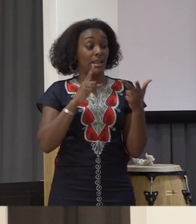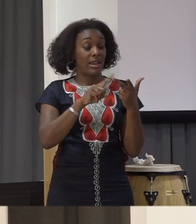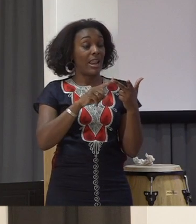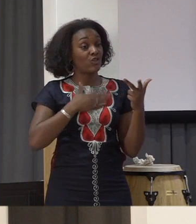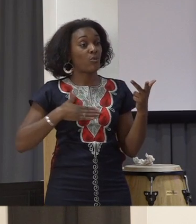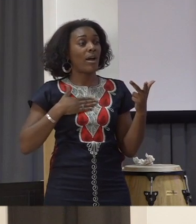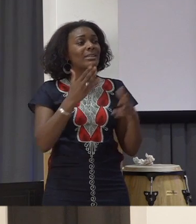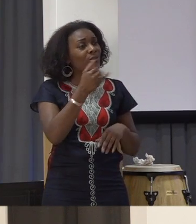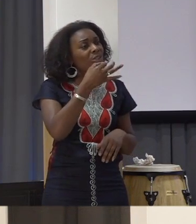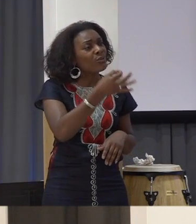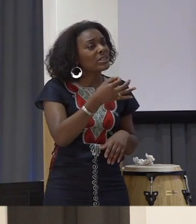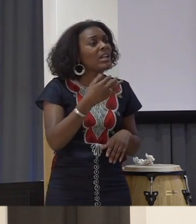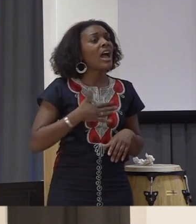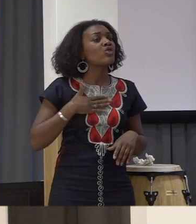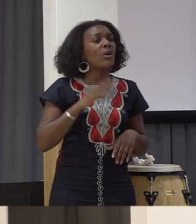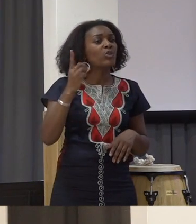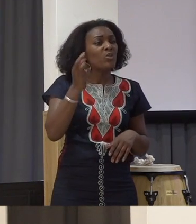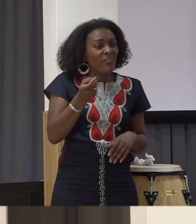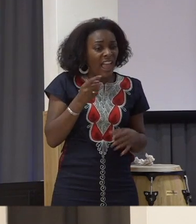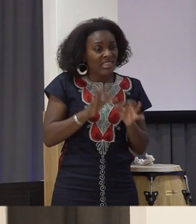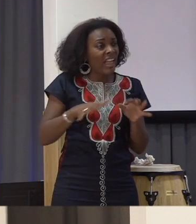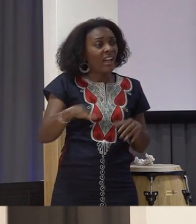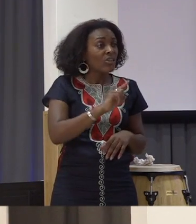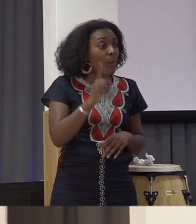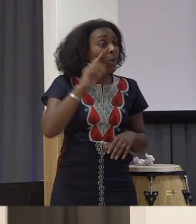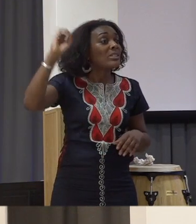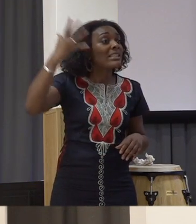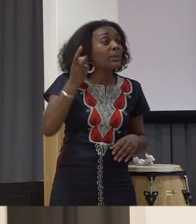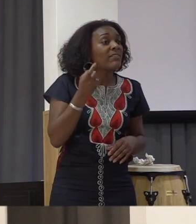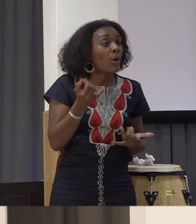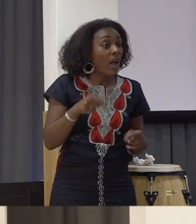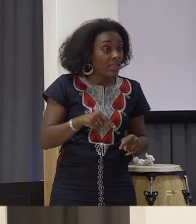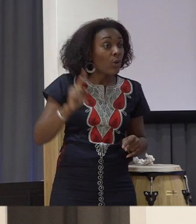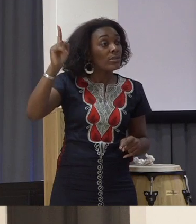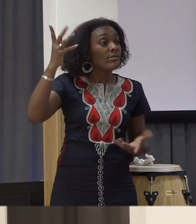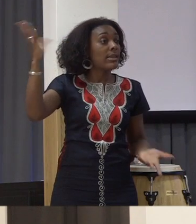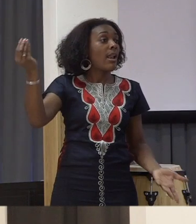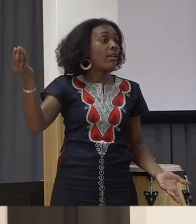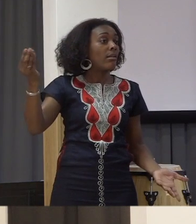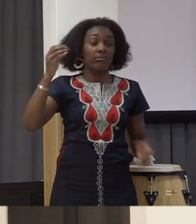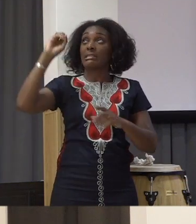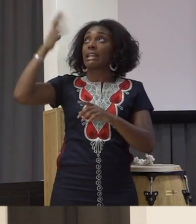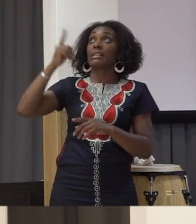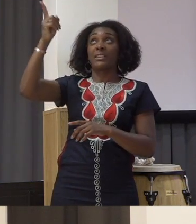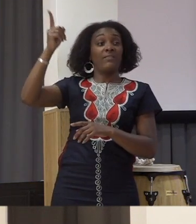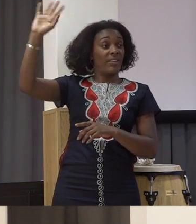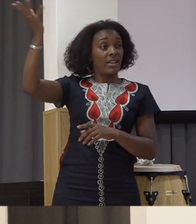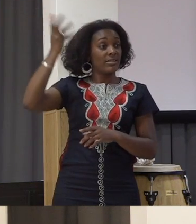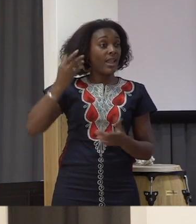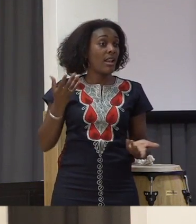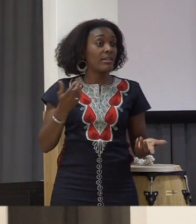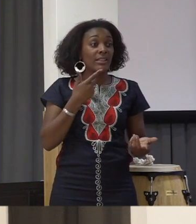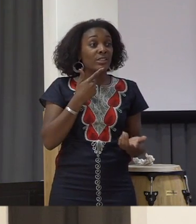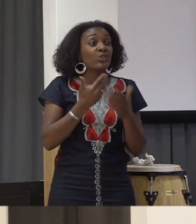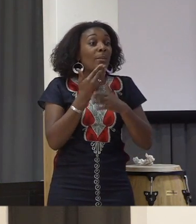pour ça que je dis que la joie de Dieu n'est pas terrestre, parce que le Saint-Esprit vient du ciel. Nous l'avons chanté ce matin, que le feu qui est dans le lieu saint vienne sur moi,